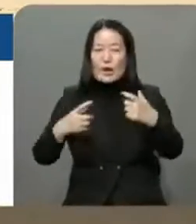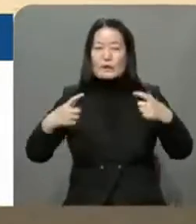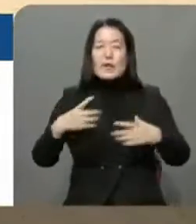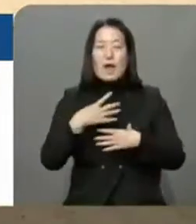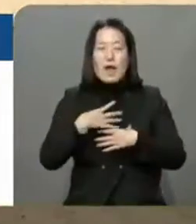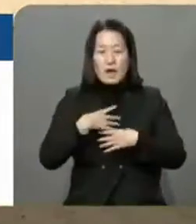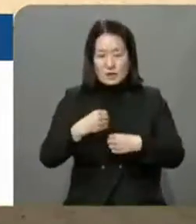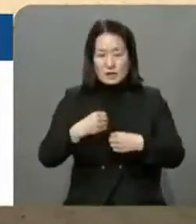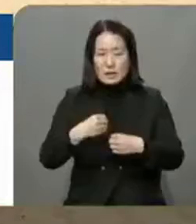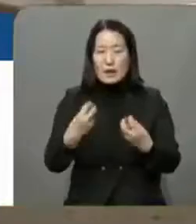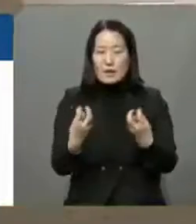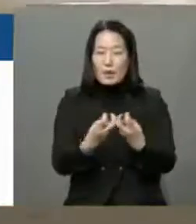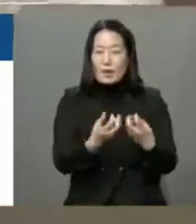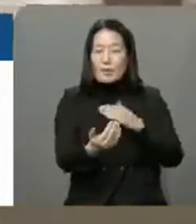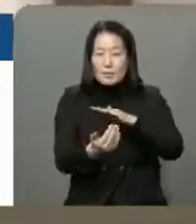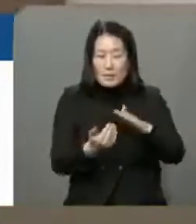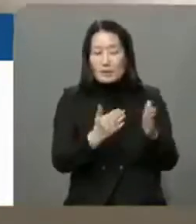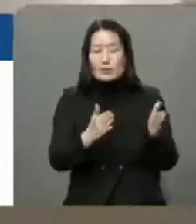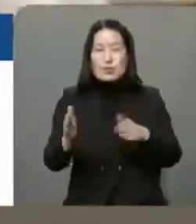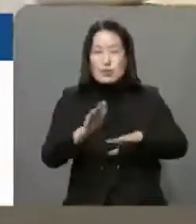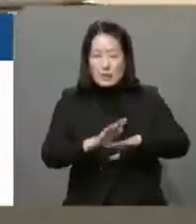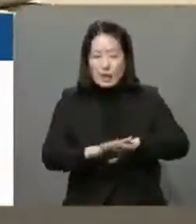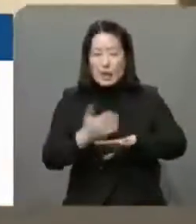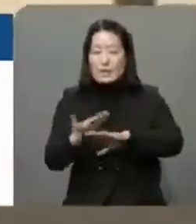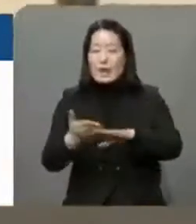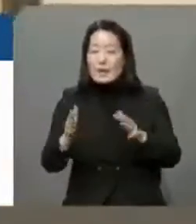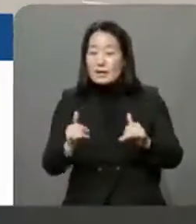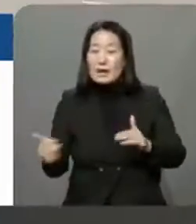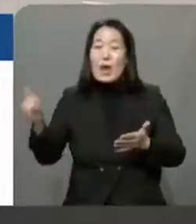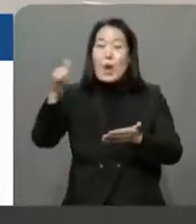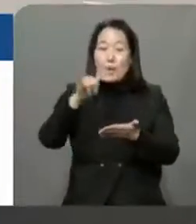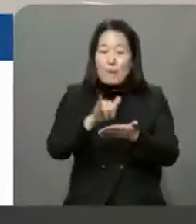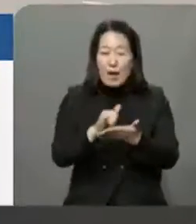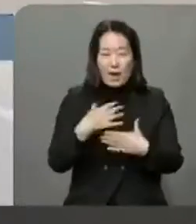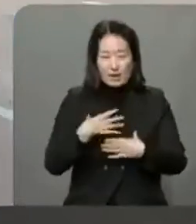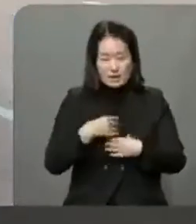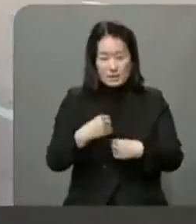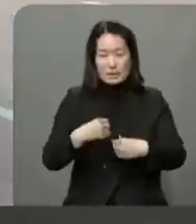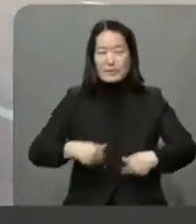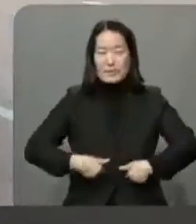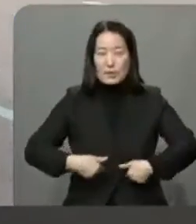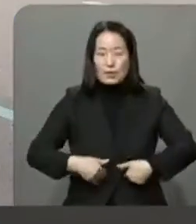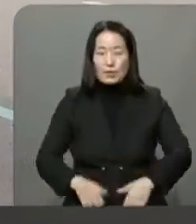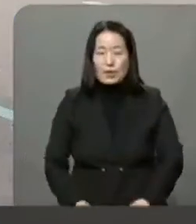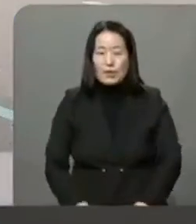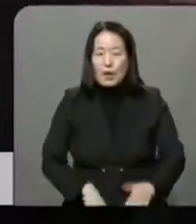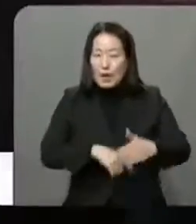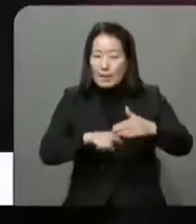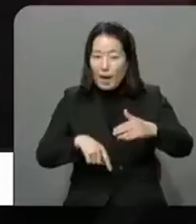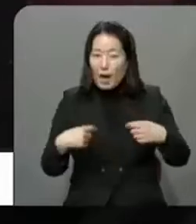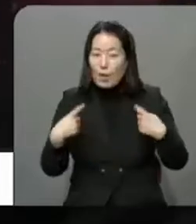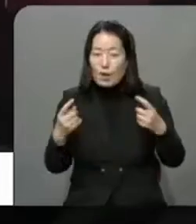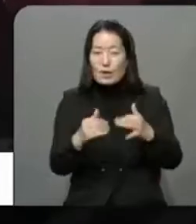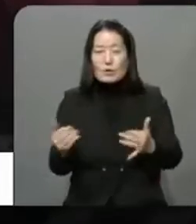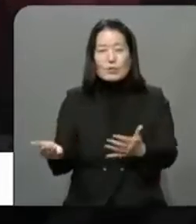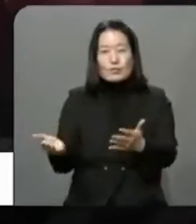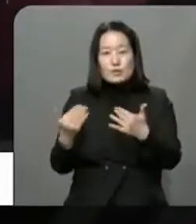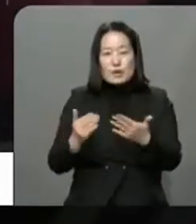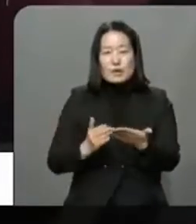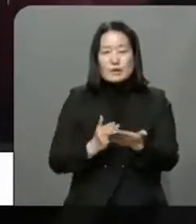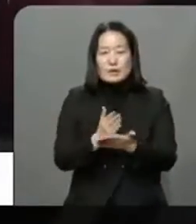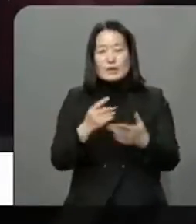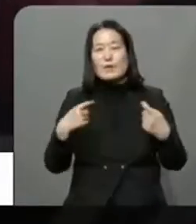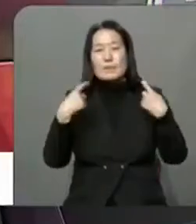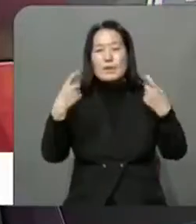매뉴얼을 운영하여 외국인들이 안심하고 찾을 수 있는 강원도는 또 국내외 관광객을 유치할 강원도 전담